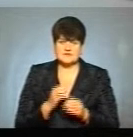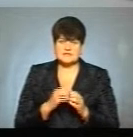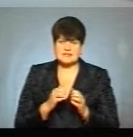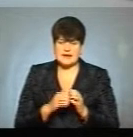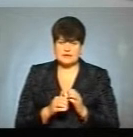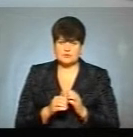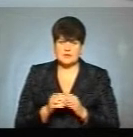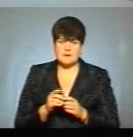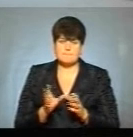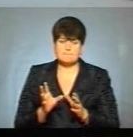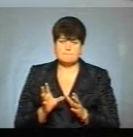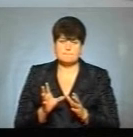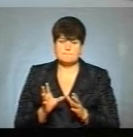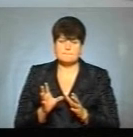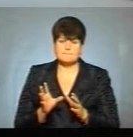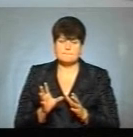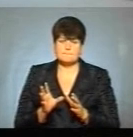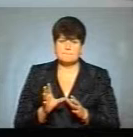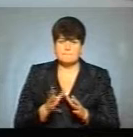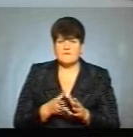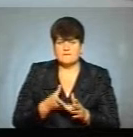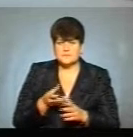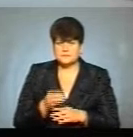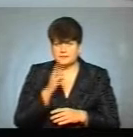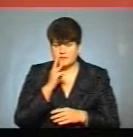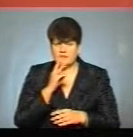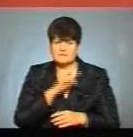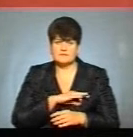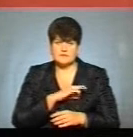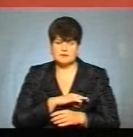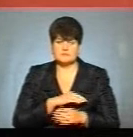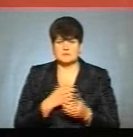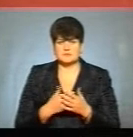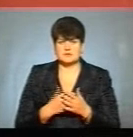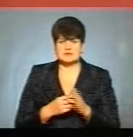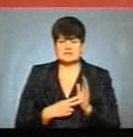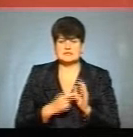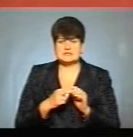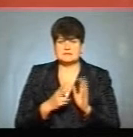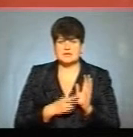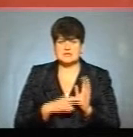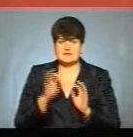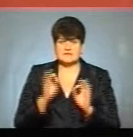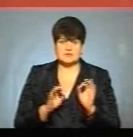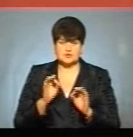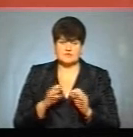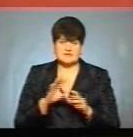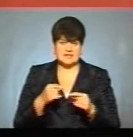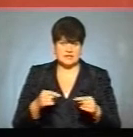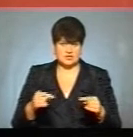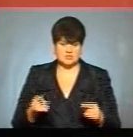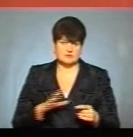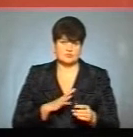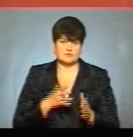на погашення заробітної плати своїх бюджетів, використали приблизно 17%. Усе решта пішло